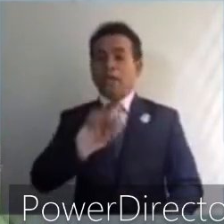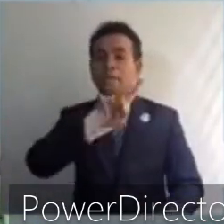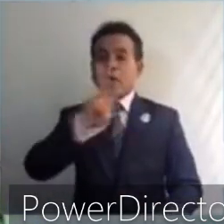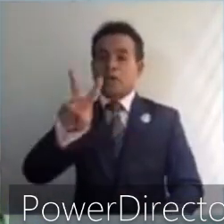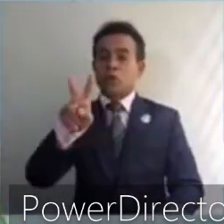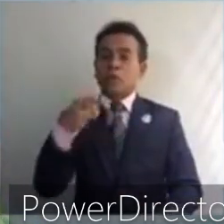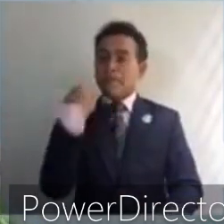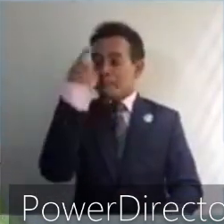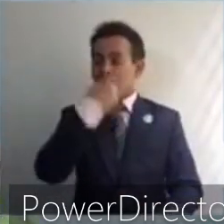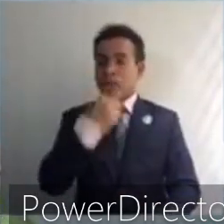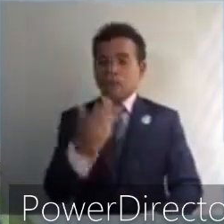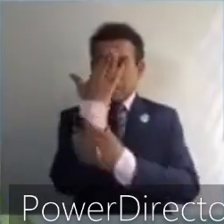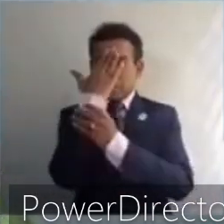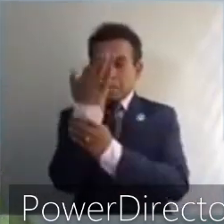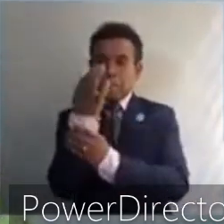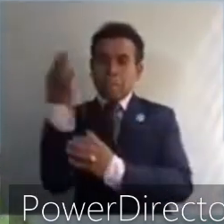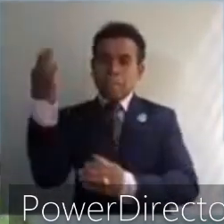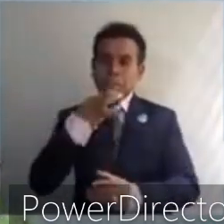গত 24 ঘন্টায়